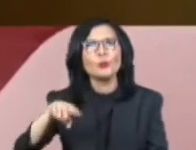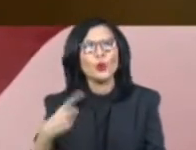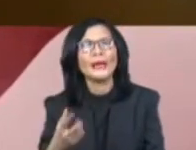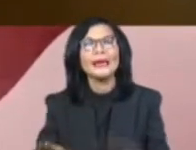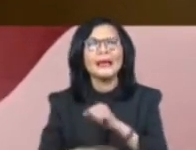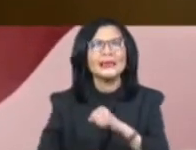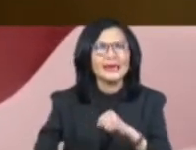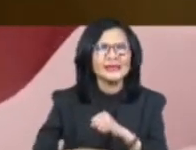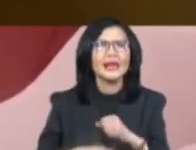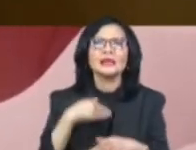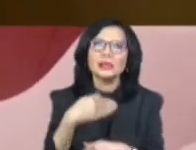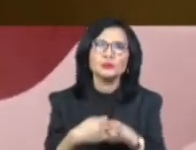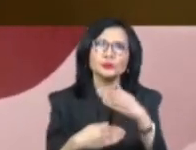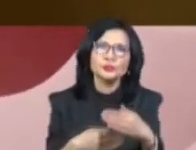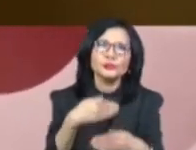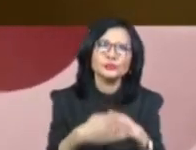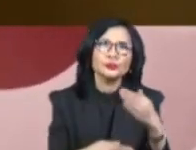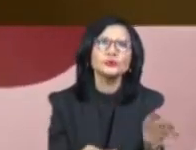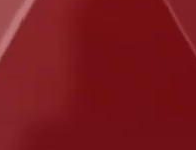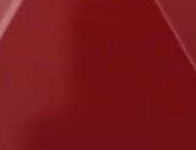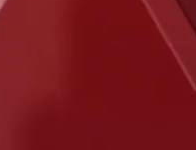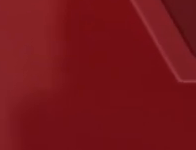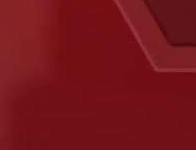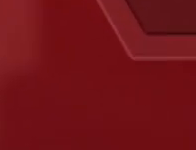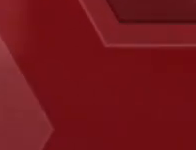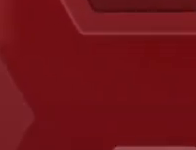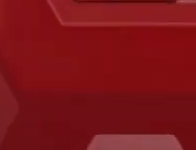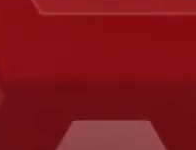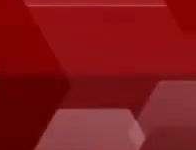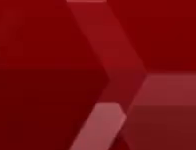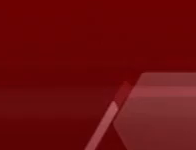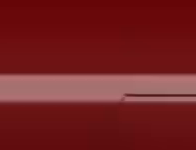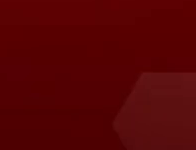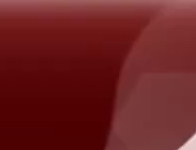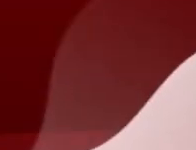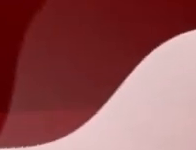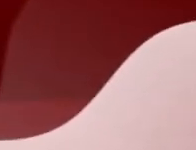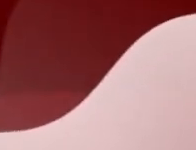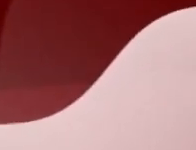benar-benar step by step itu juga yang kita bantu gitu untuk